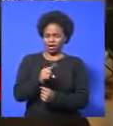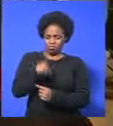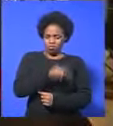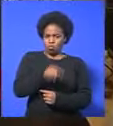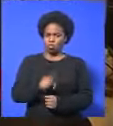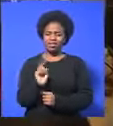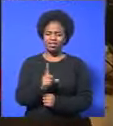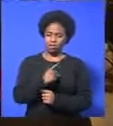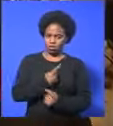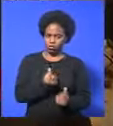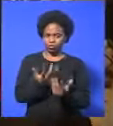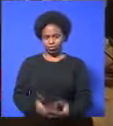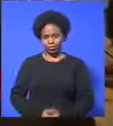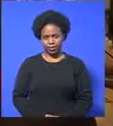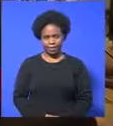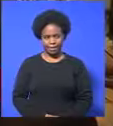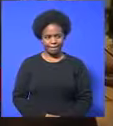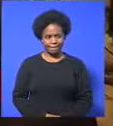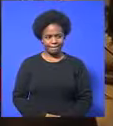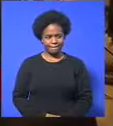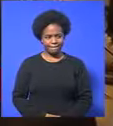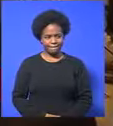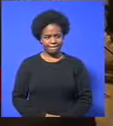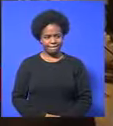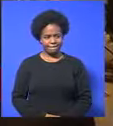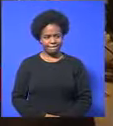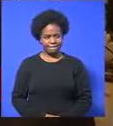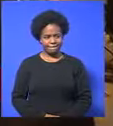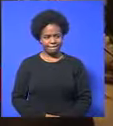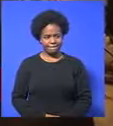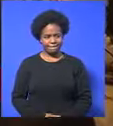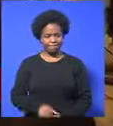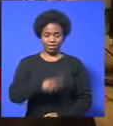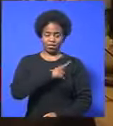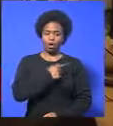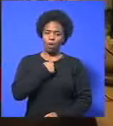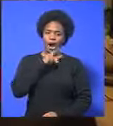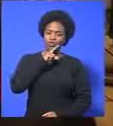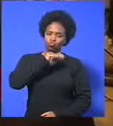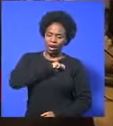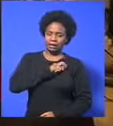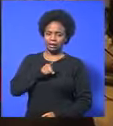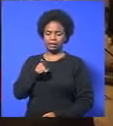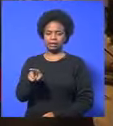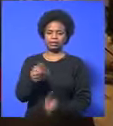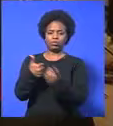elke aangeleerd het? Hoe kon hy vir haar, wat niks vir hom gedoen het nie?